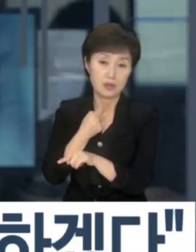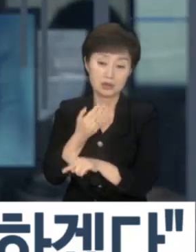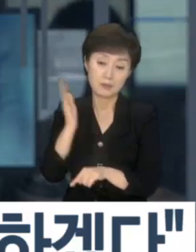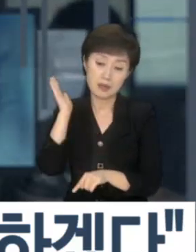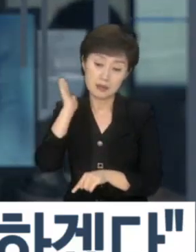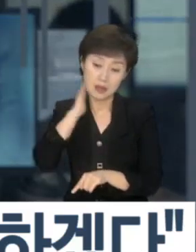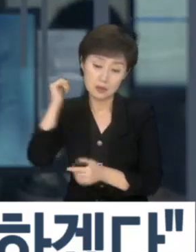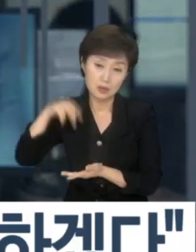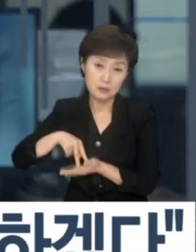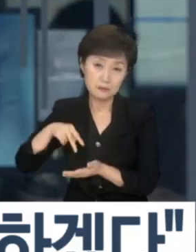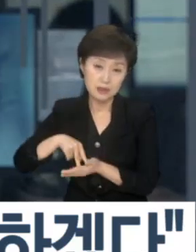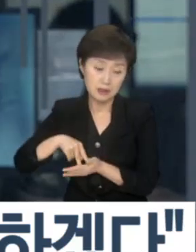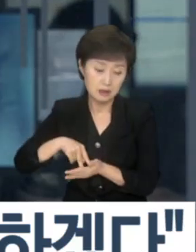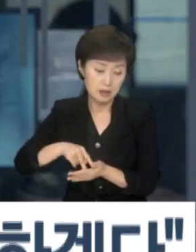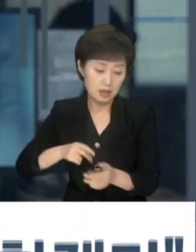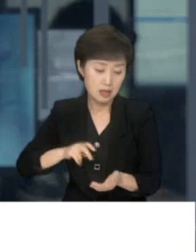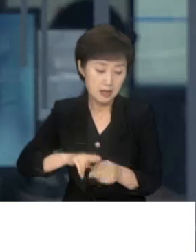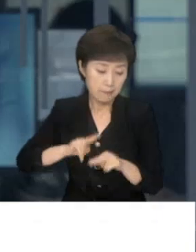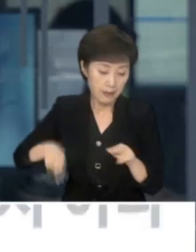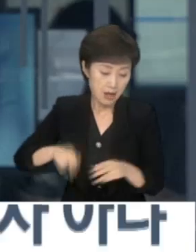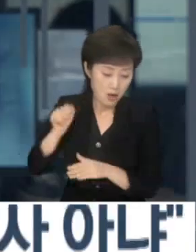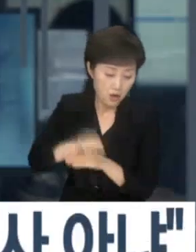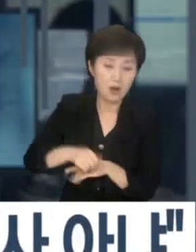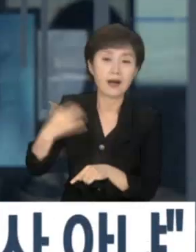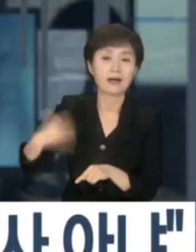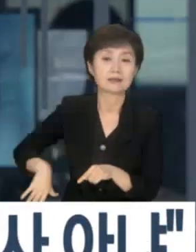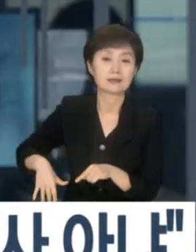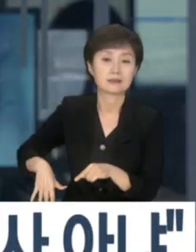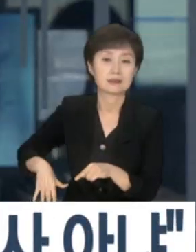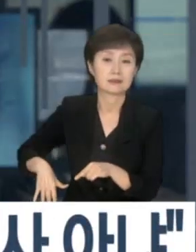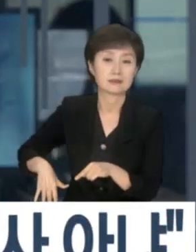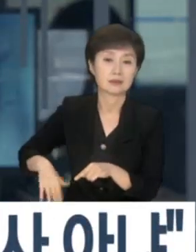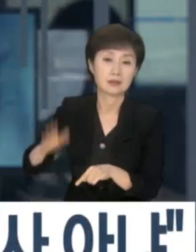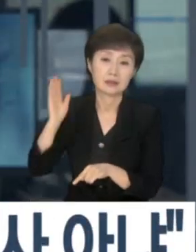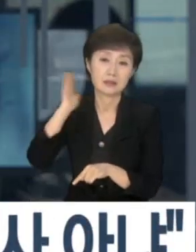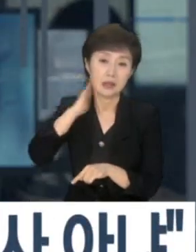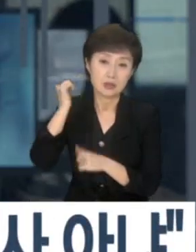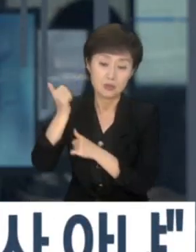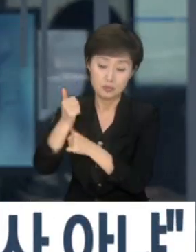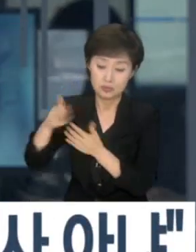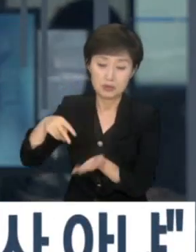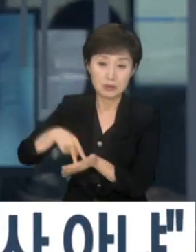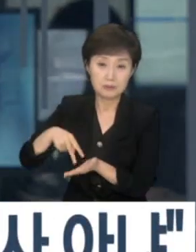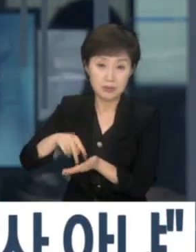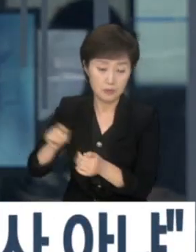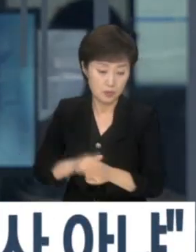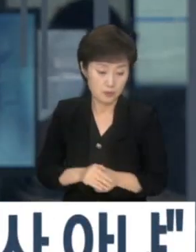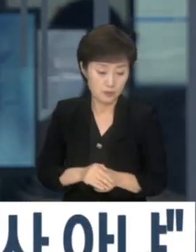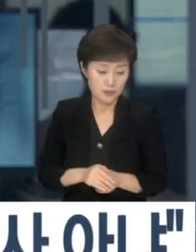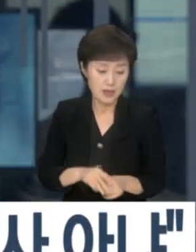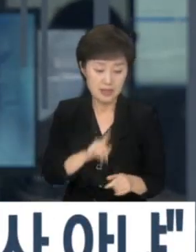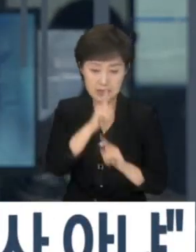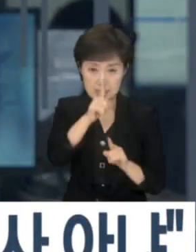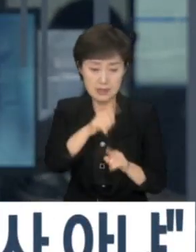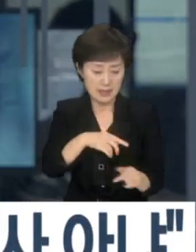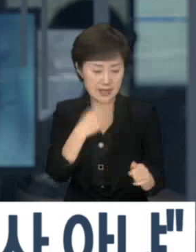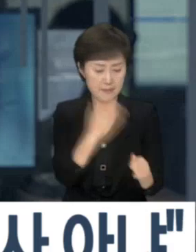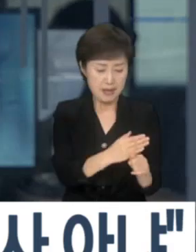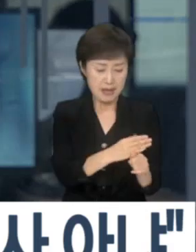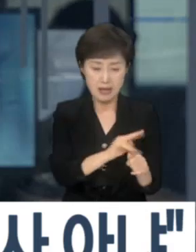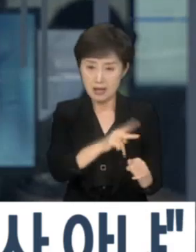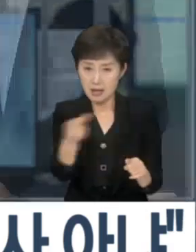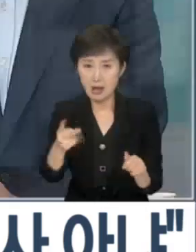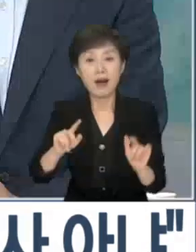대통령실에서는이 사표가 수리가 되지 않은 상황인데 대통령실에서 밝힌 입장을 보면 이게 문책성 인사는 아니다 이번에 교체가 되는 것이